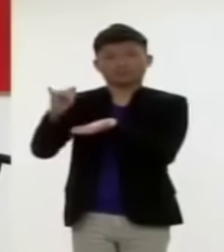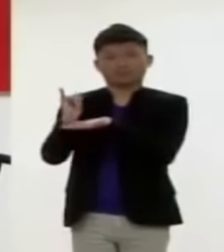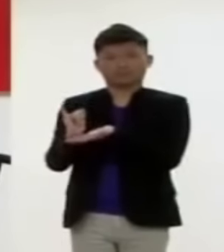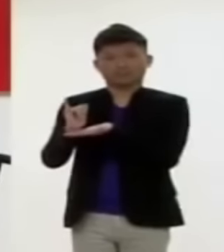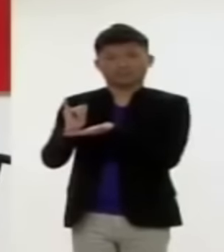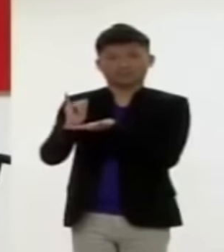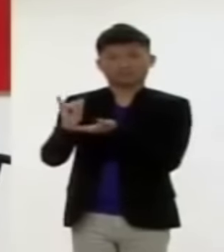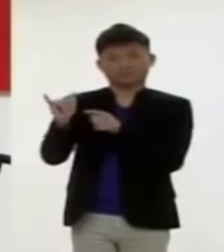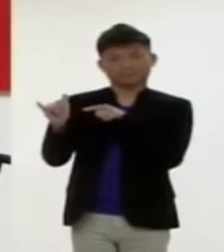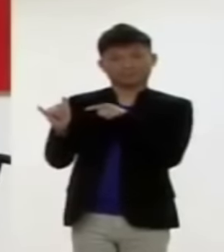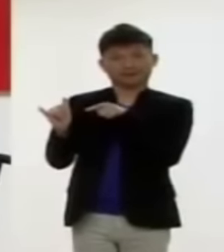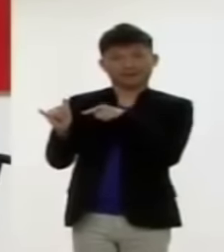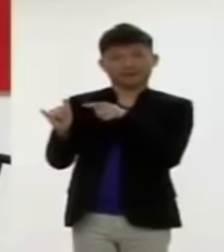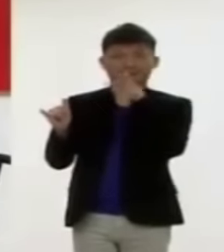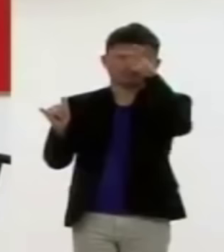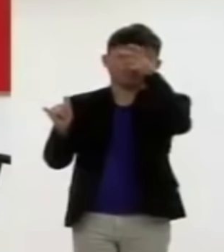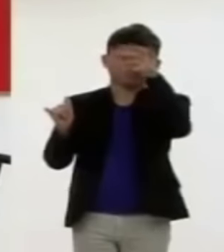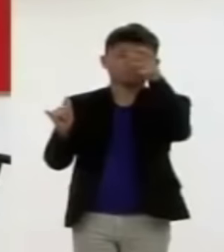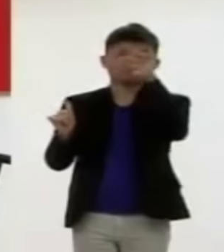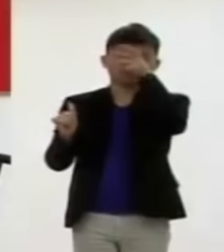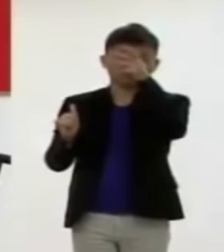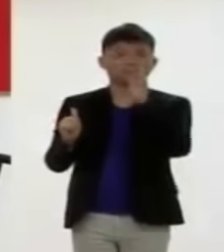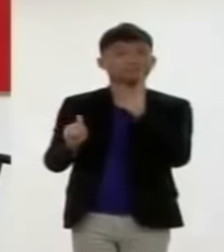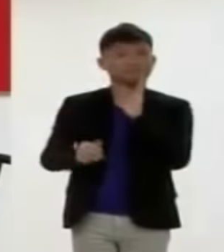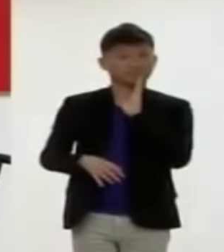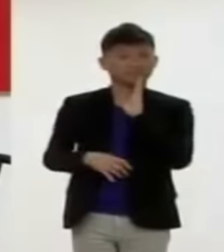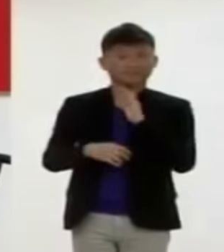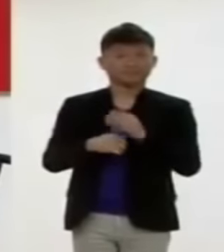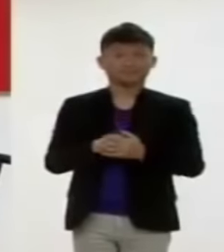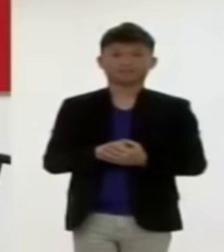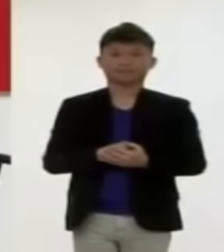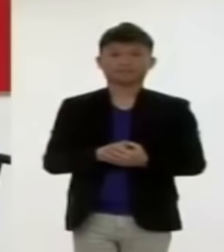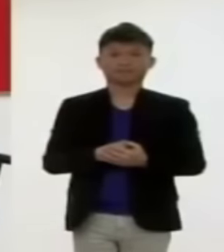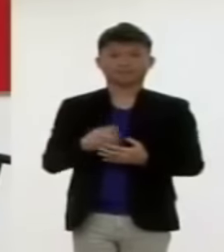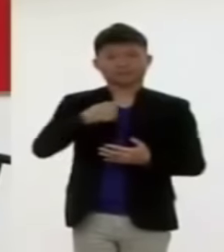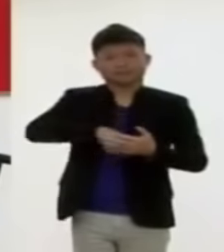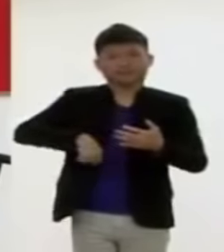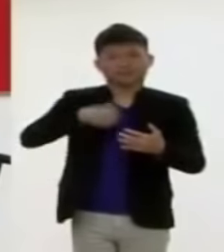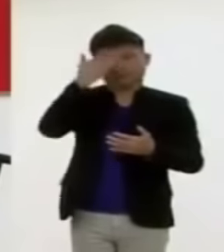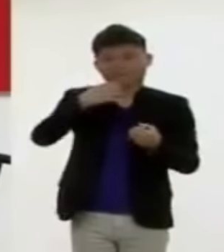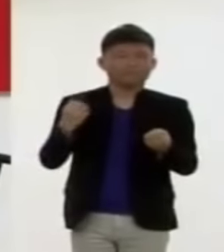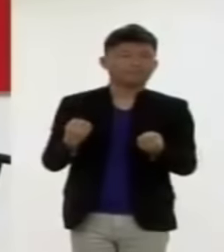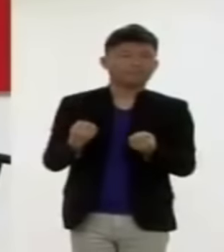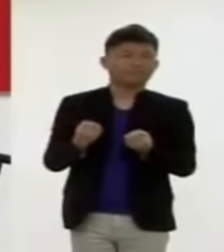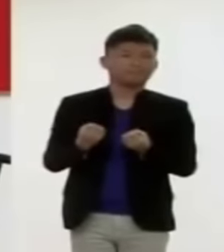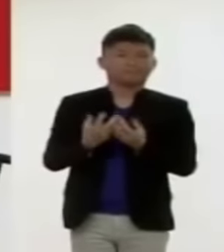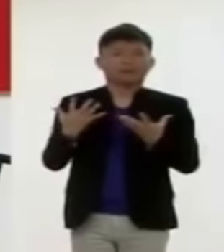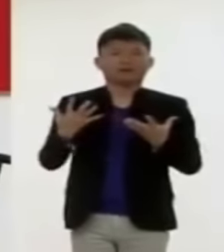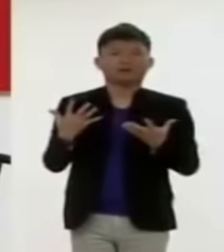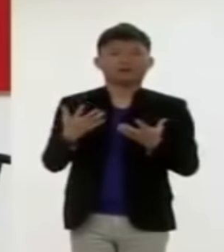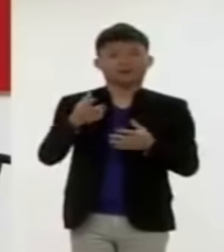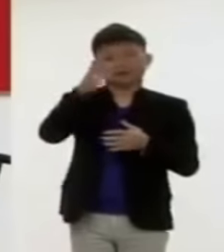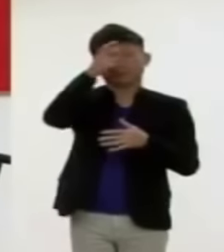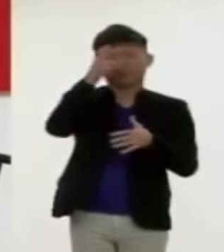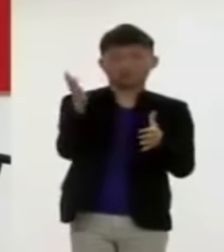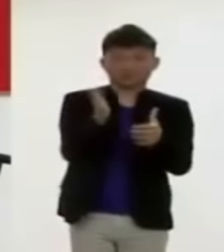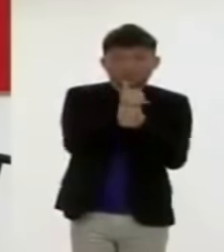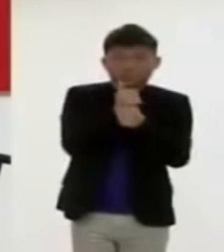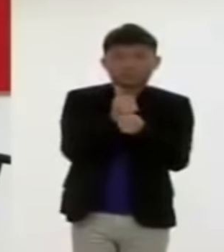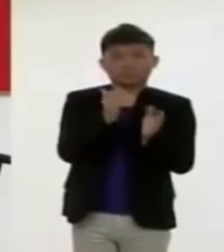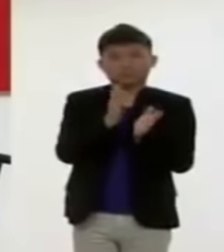是警员，他中间有一些身体的状况，急诊署没有处理